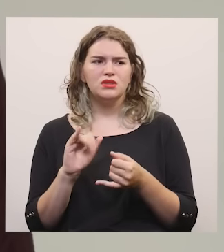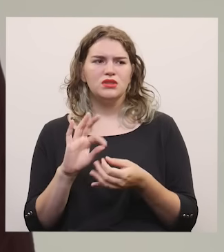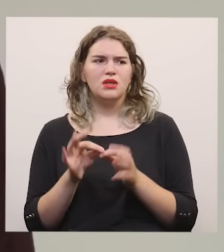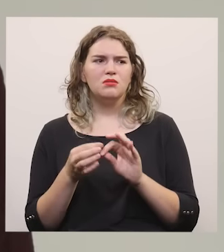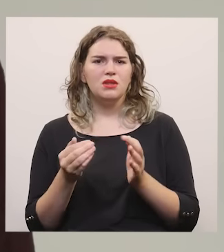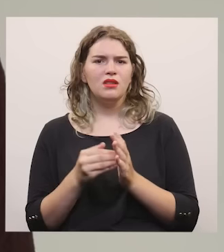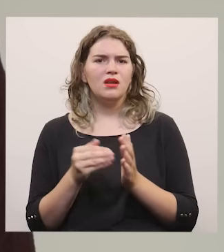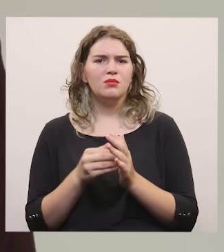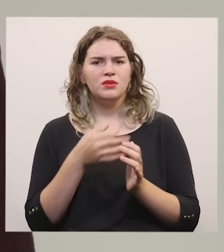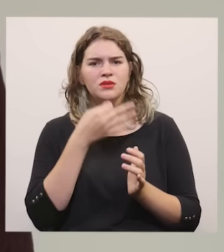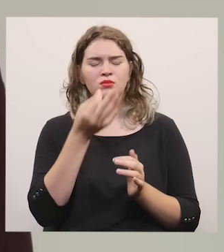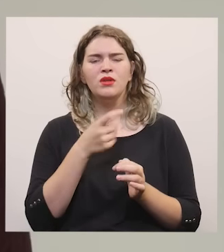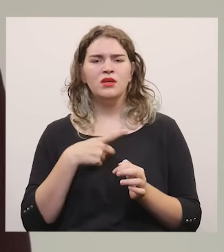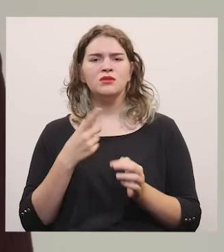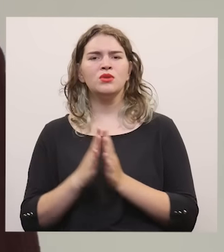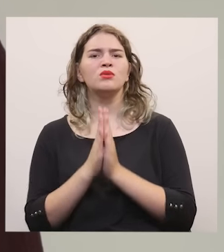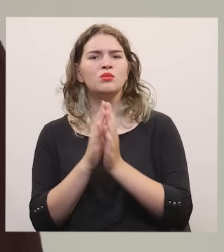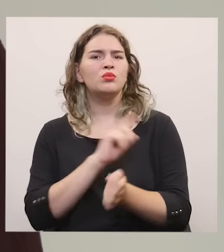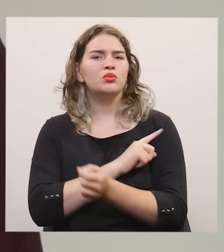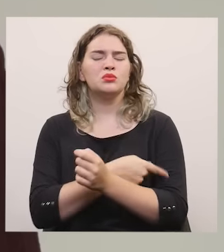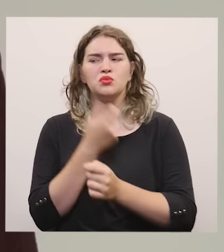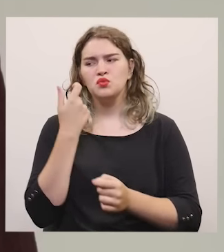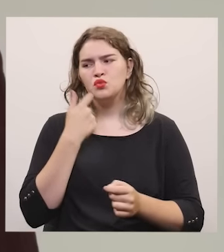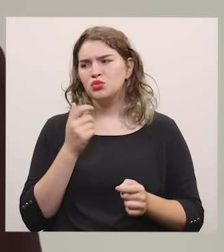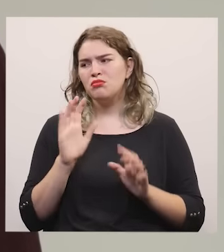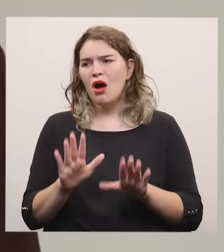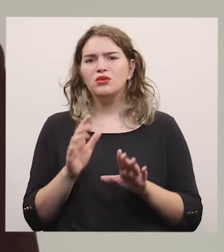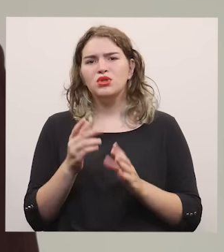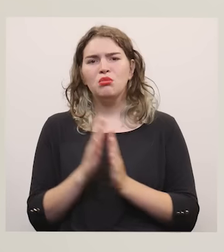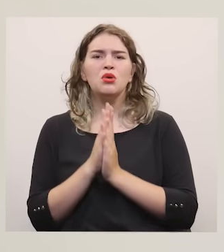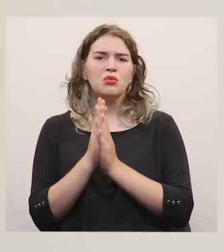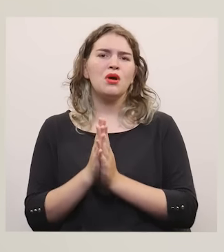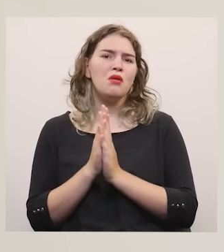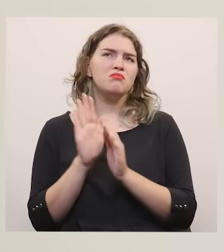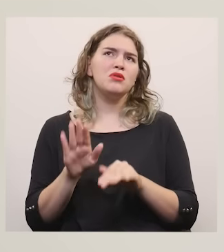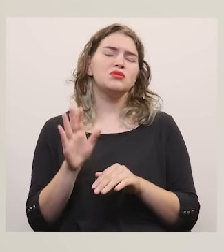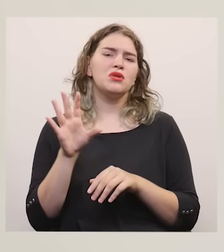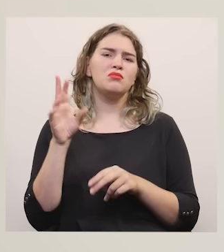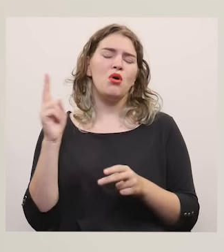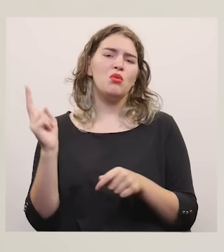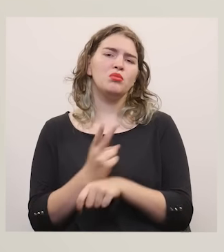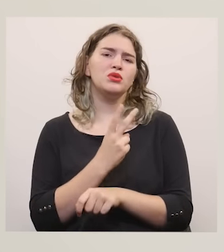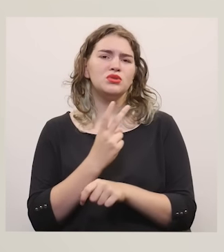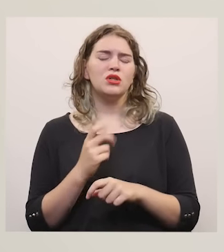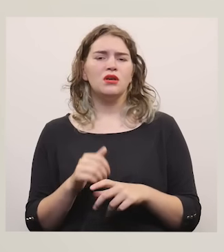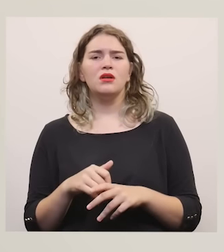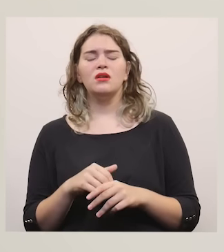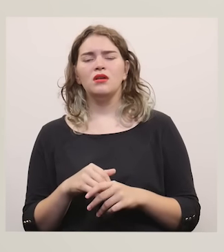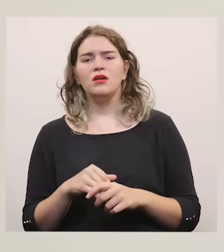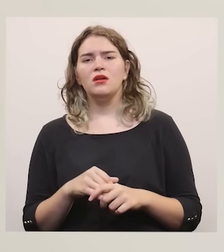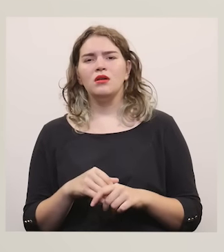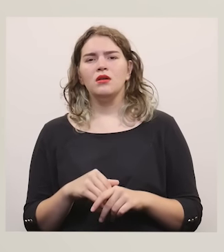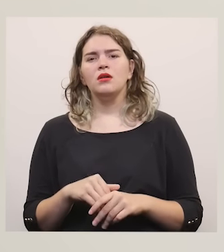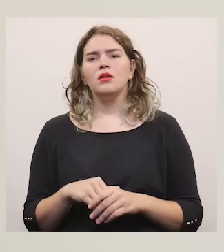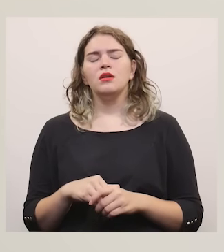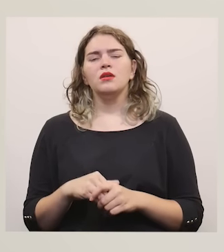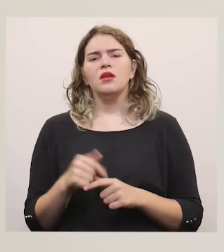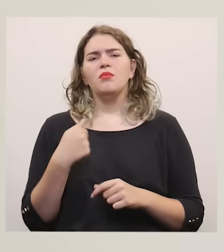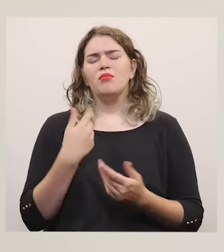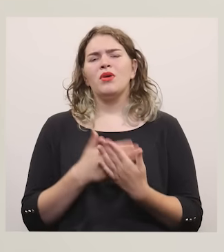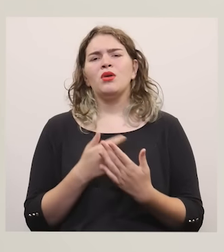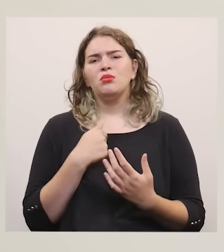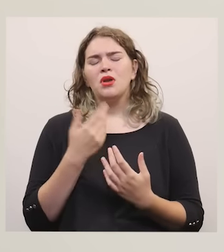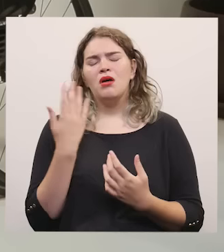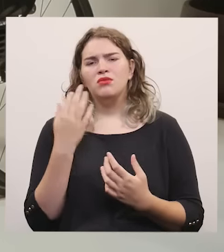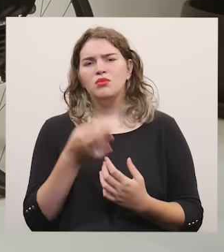o spui din tot sufletul, că este o rugăciune cu putere. Nu știam chestia asta să o spun. O spun și pur și adresat simplu, unei persoane, nu deci, o poezie. O